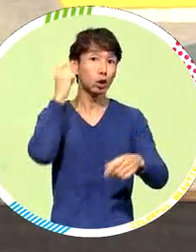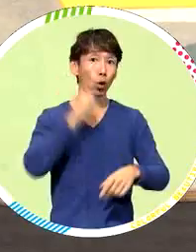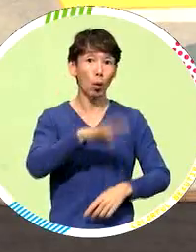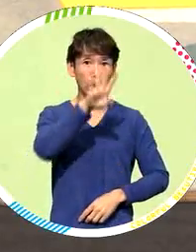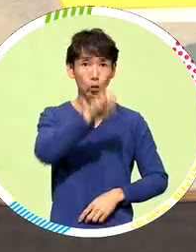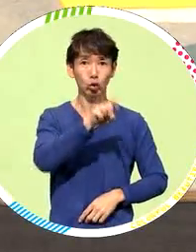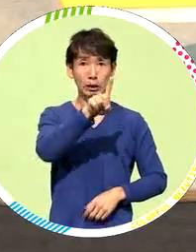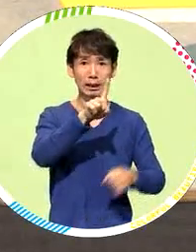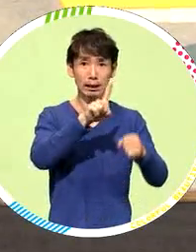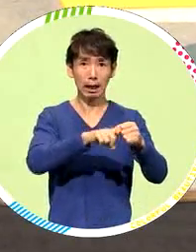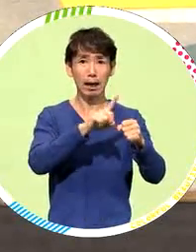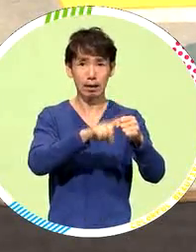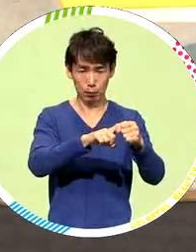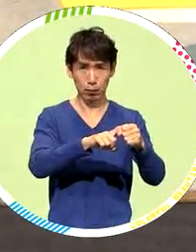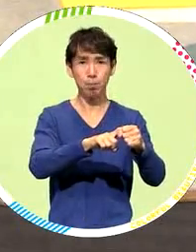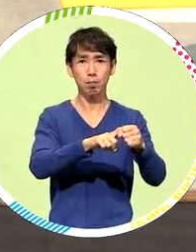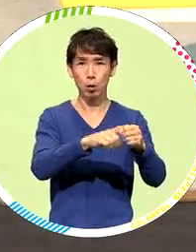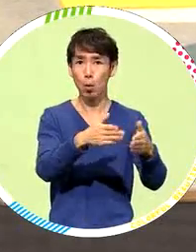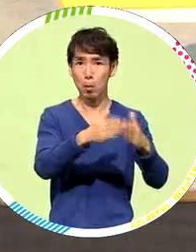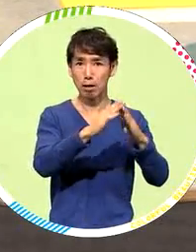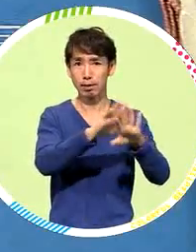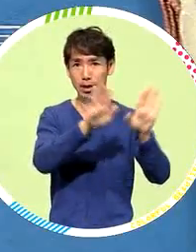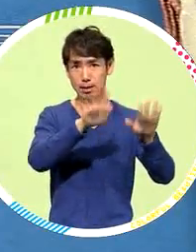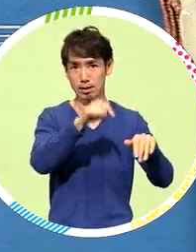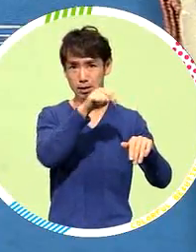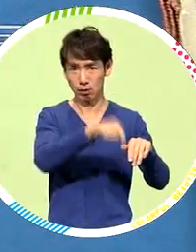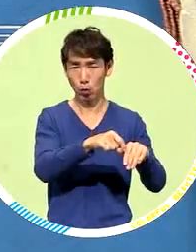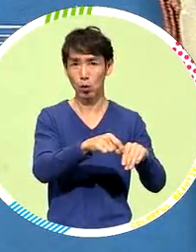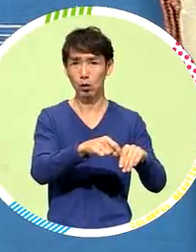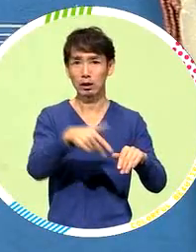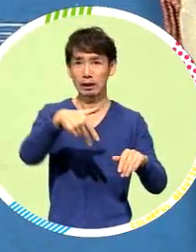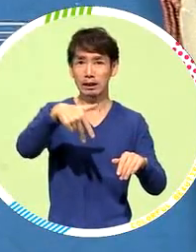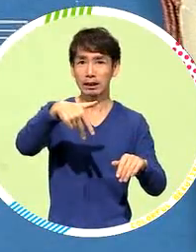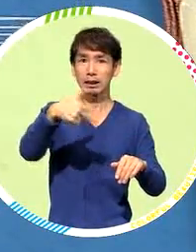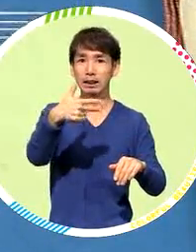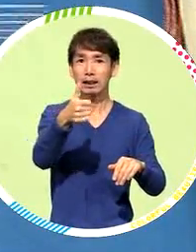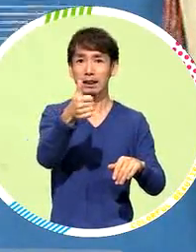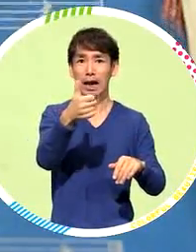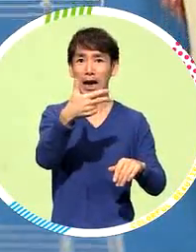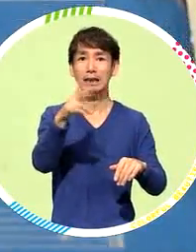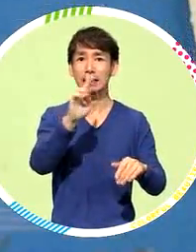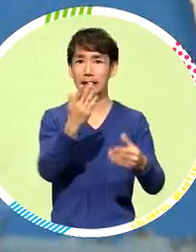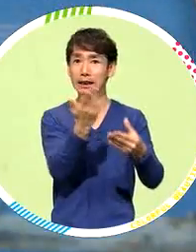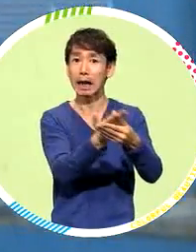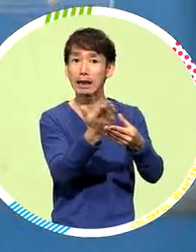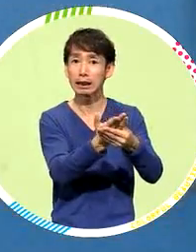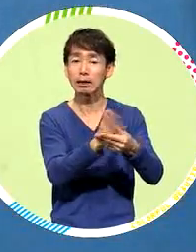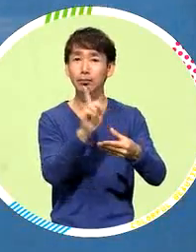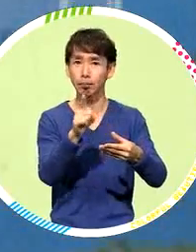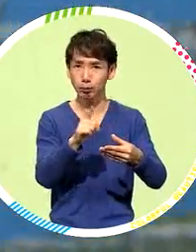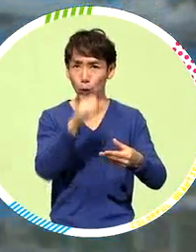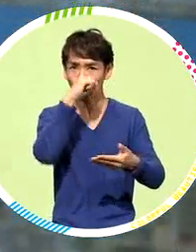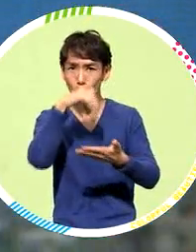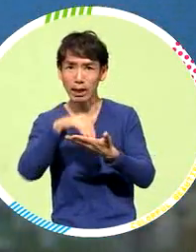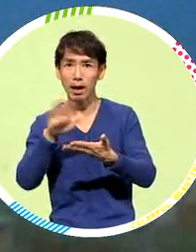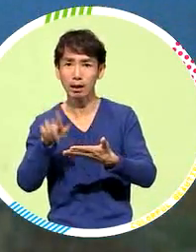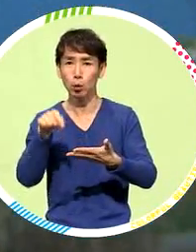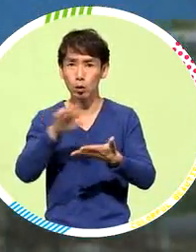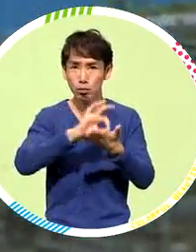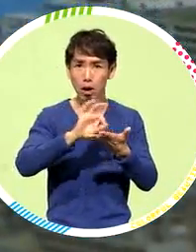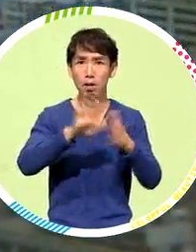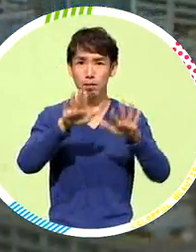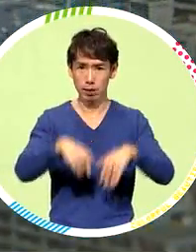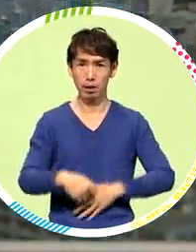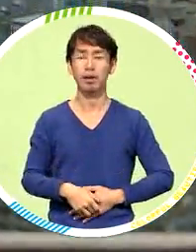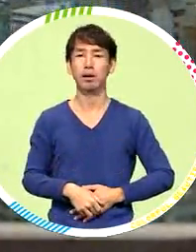記念のした地域ですした次期会長式の式典をする予算あったんですけどもその予算を使い